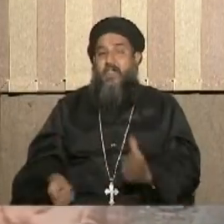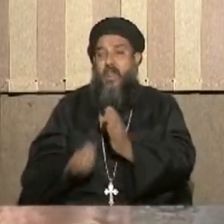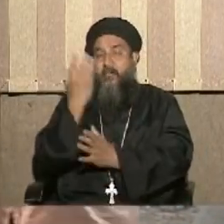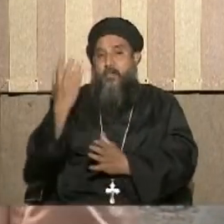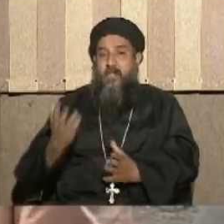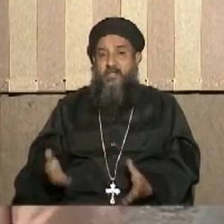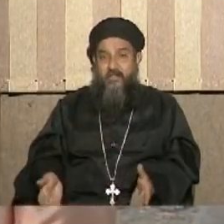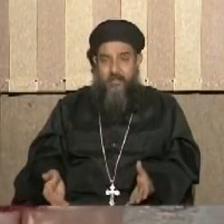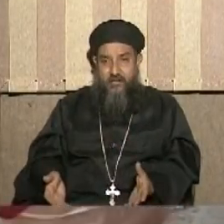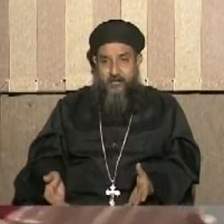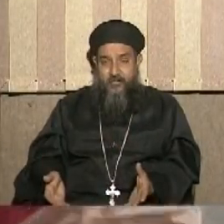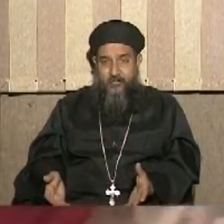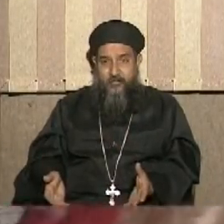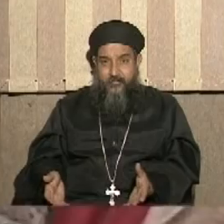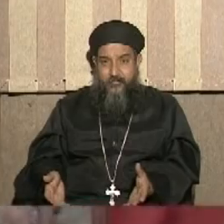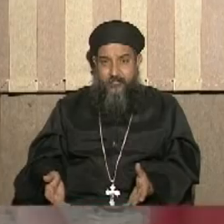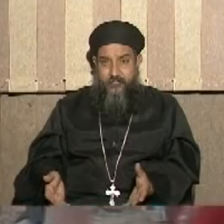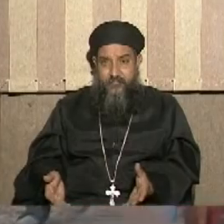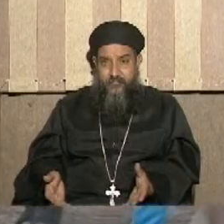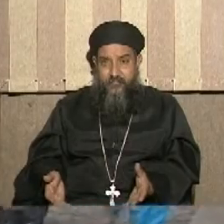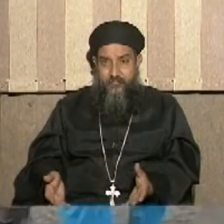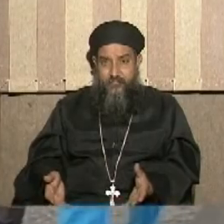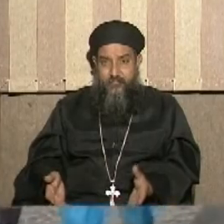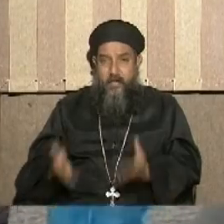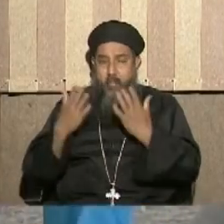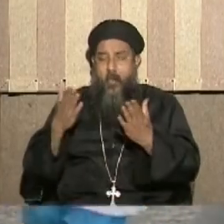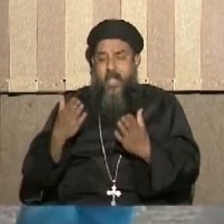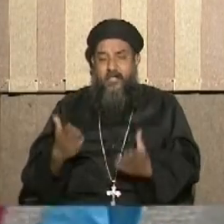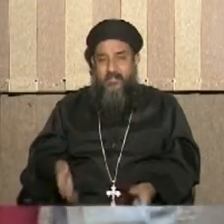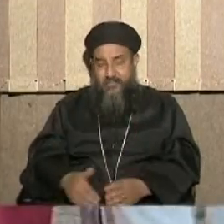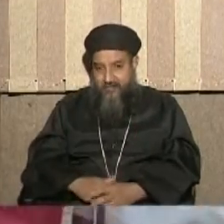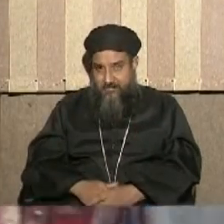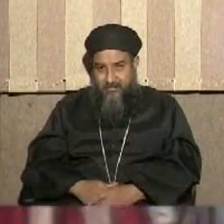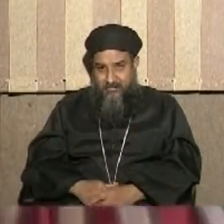ايه. تعال وراي مولاي.